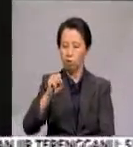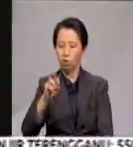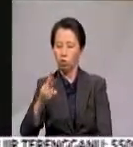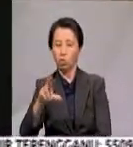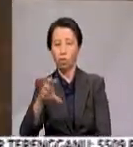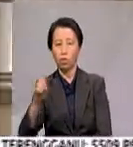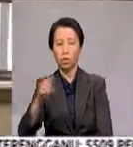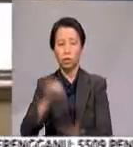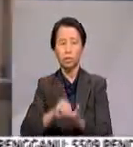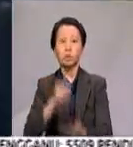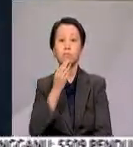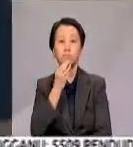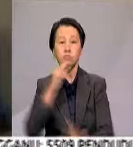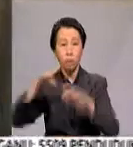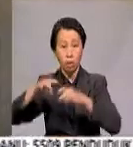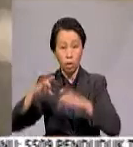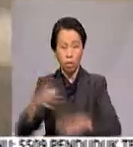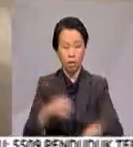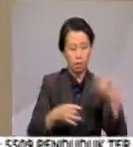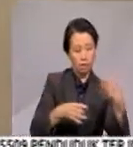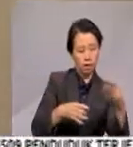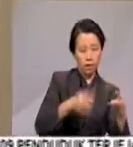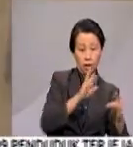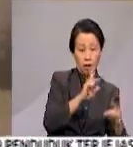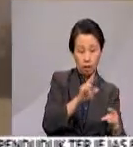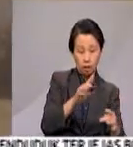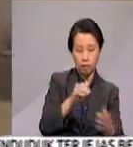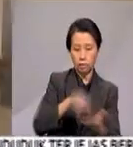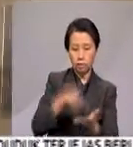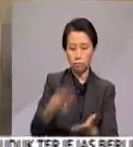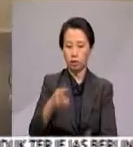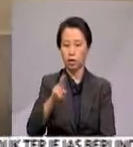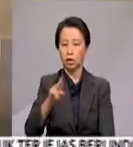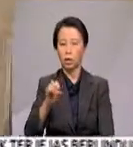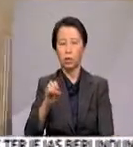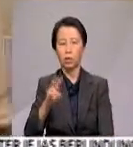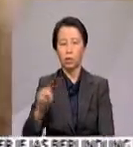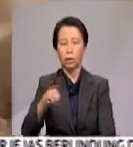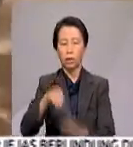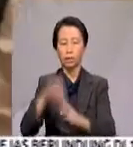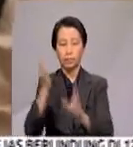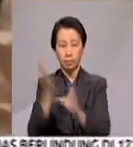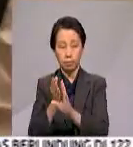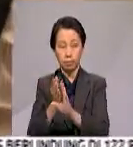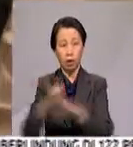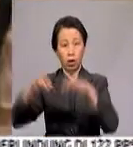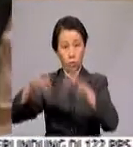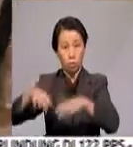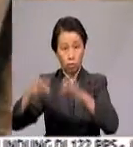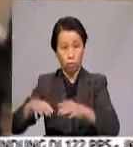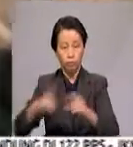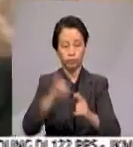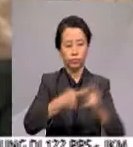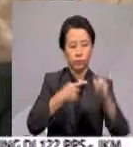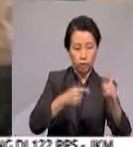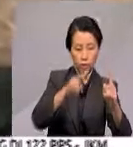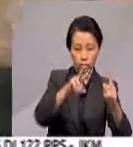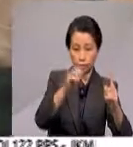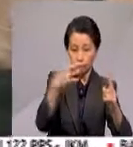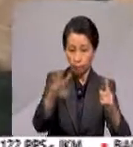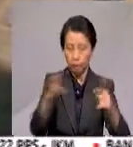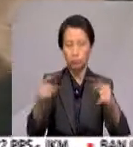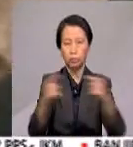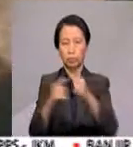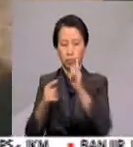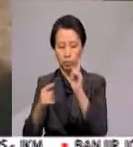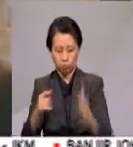Melbourne dan lebih RM18,000 lagi di Louis Vuitton South Bank Australia. Antara Januari 2014 hingga